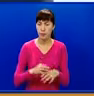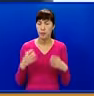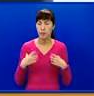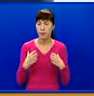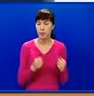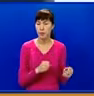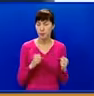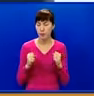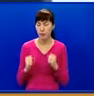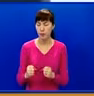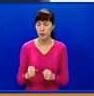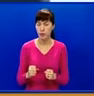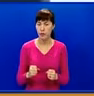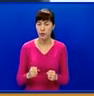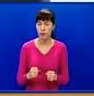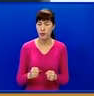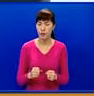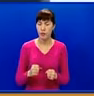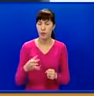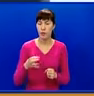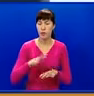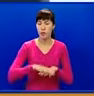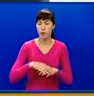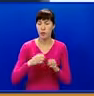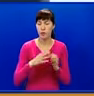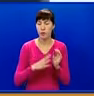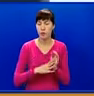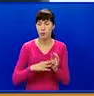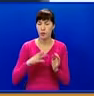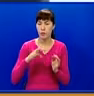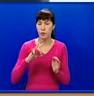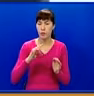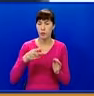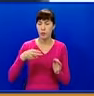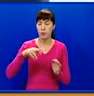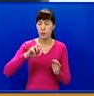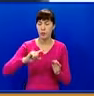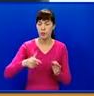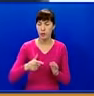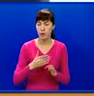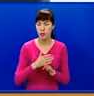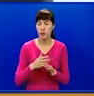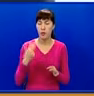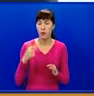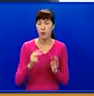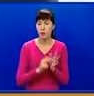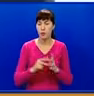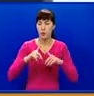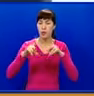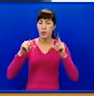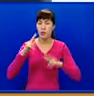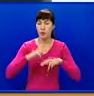саласына облыстық бюджеттен 3,9 миллиард теңге қаралды. Осы қаралған қаржыға 38 нысанда құрылыс жұмыстары